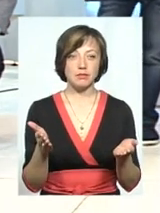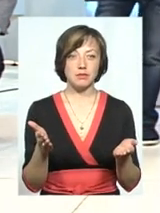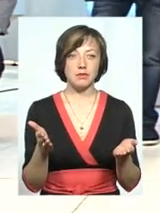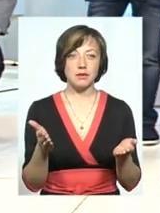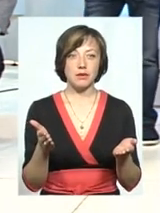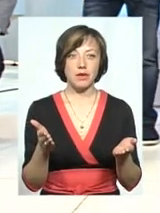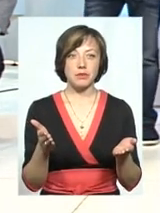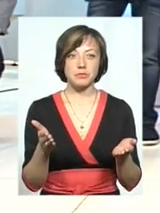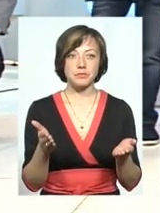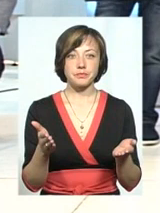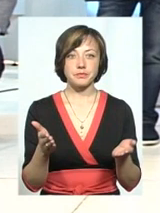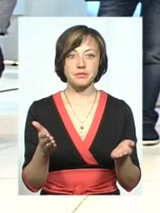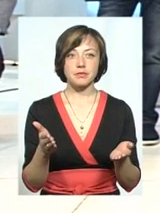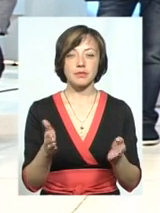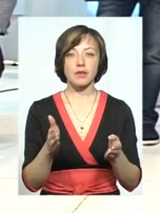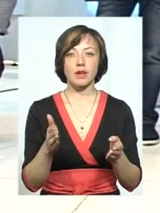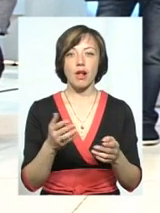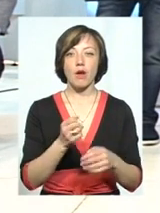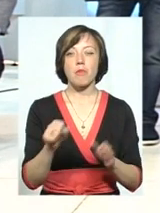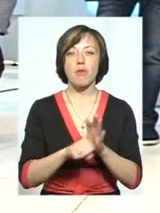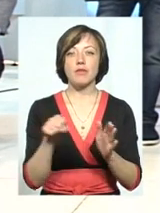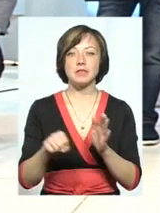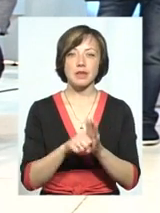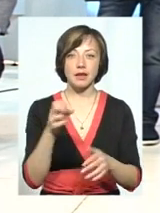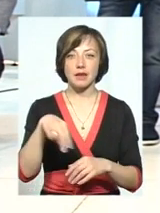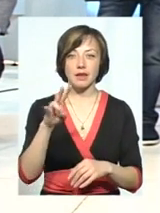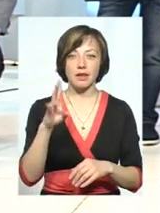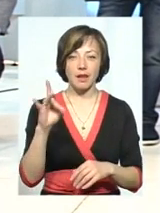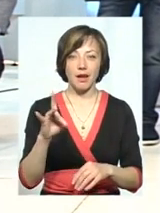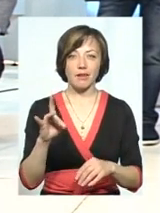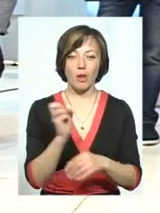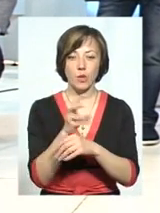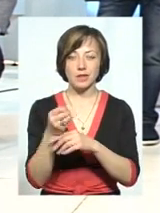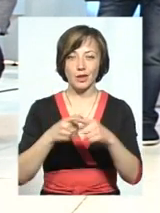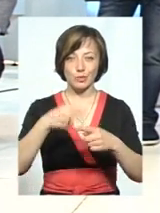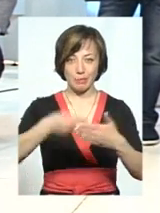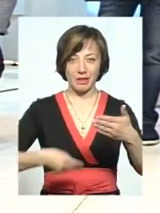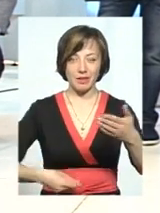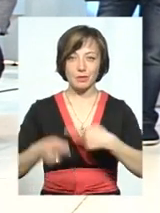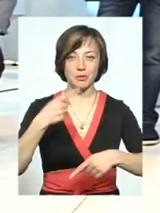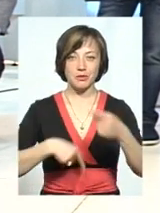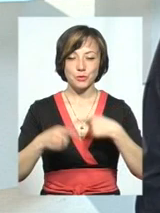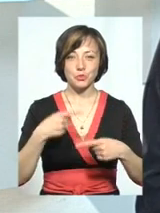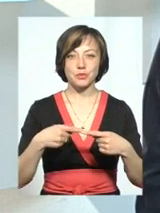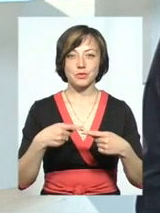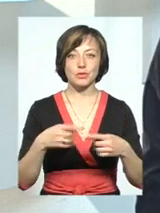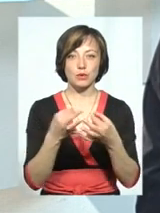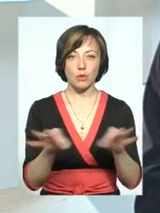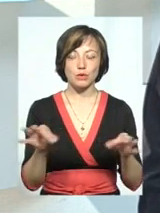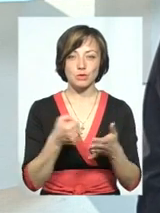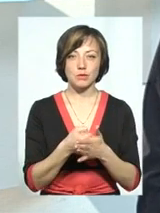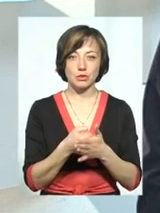Центр миротворець аналізує це все і говорить, що бойовики ДНР розганяють цю петицію, щоб повернути, тобто це повернути доступ, да,